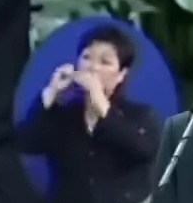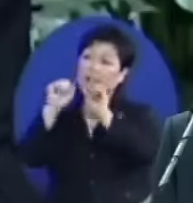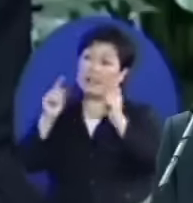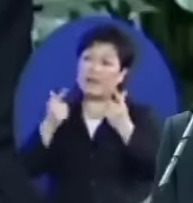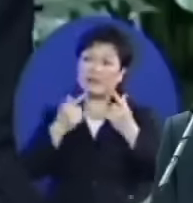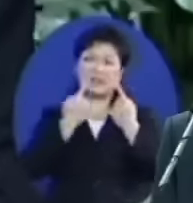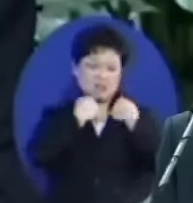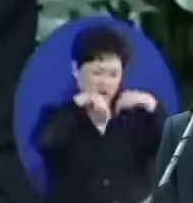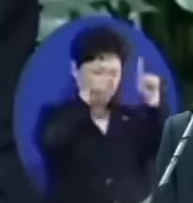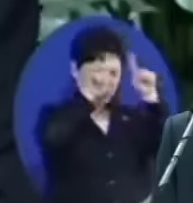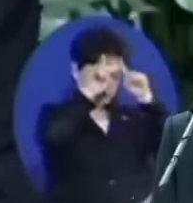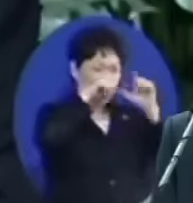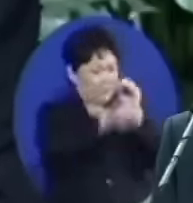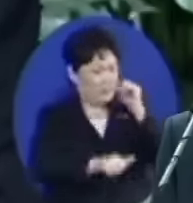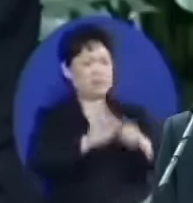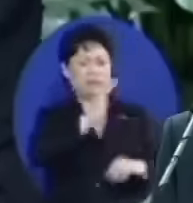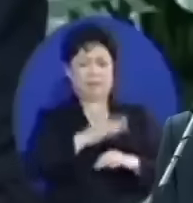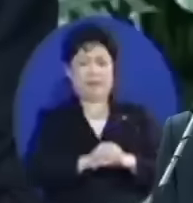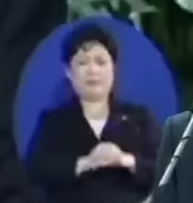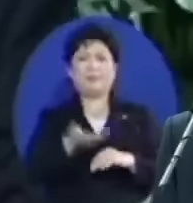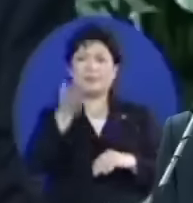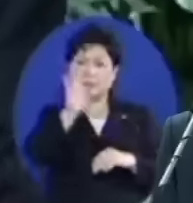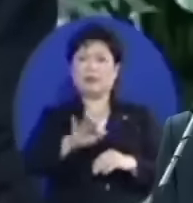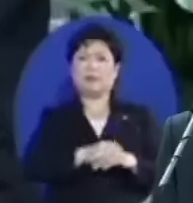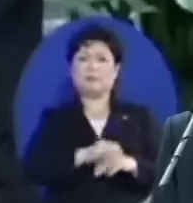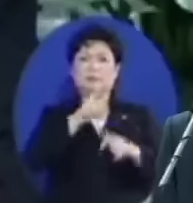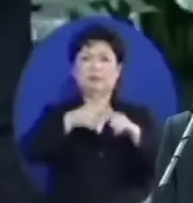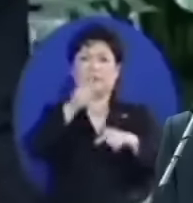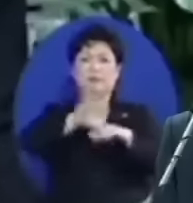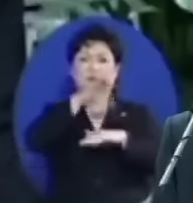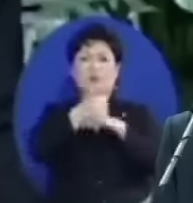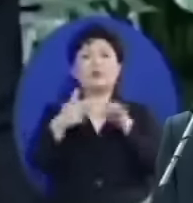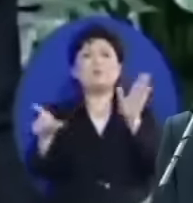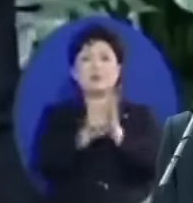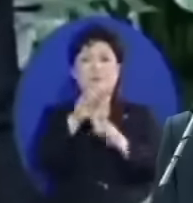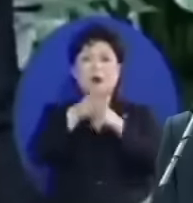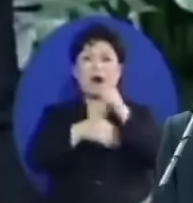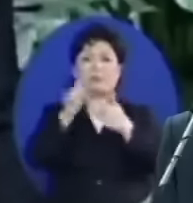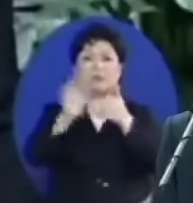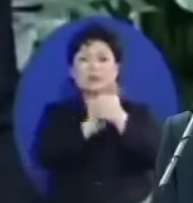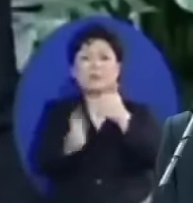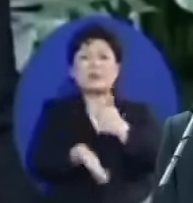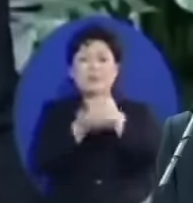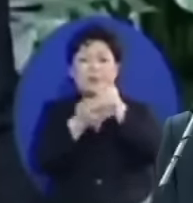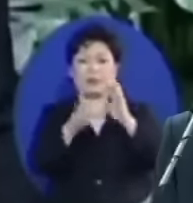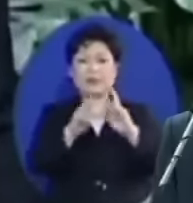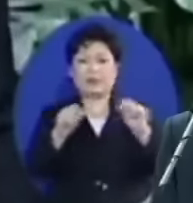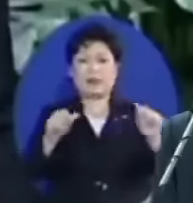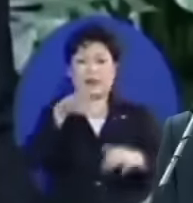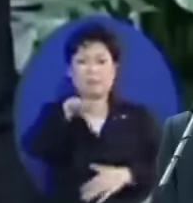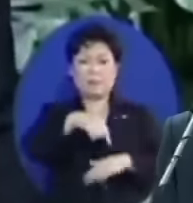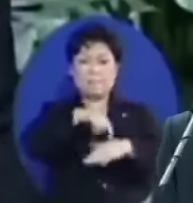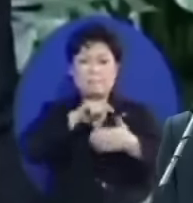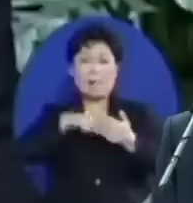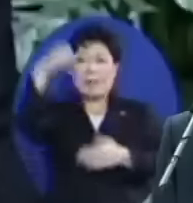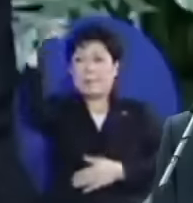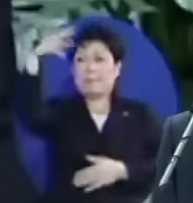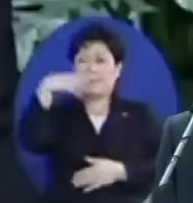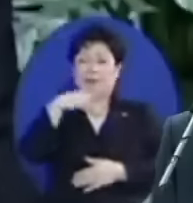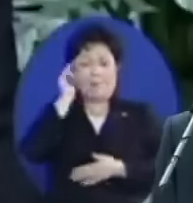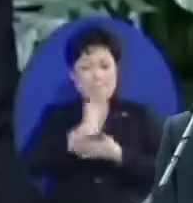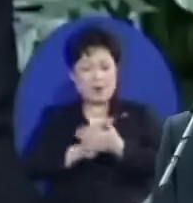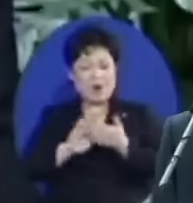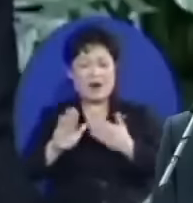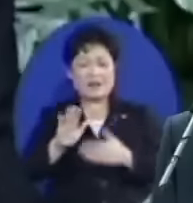캄캄한 지옥으로 떨어져 가는 것입니다. 그러나 예수 그리스도를 믿고 하나님을 섬기면 이 땅에서도 마음의 빛과 평안을 가질 뿐